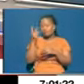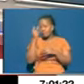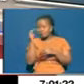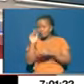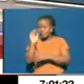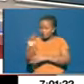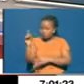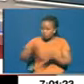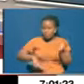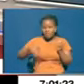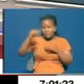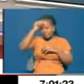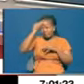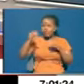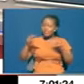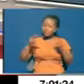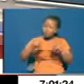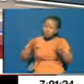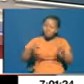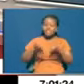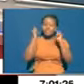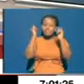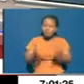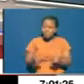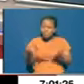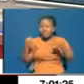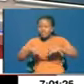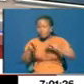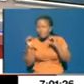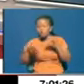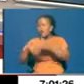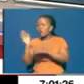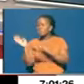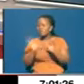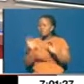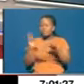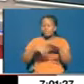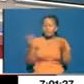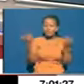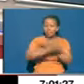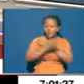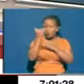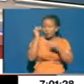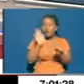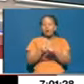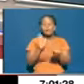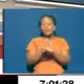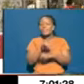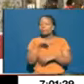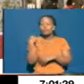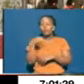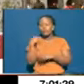serikali kuchunguza upya maagizo ya kutotoka nje wakati wa usiku, akisema yanasababisha mauaji ya kiholela.